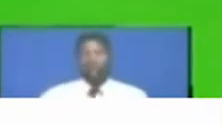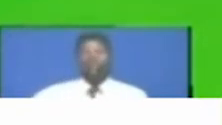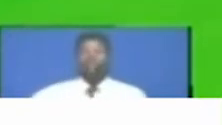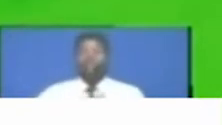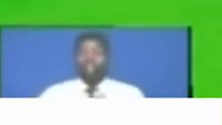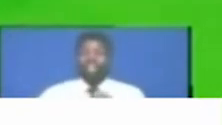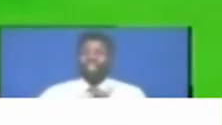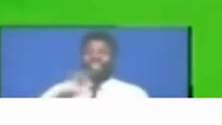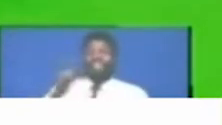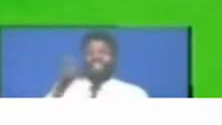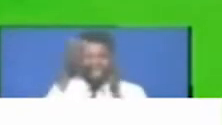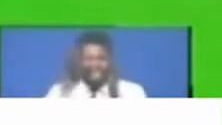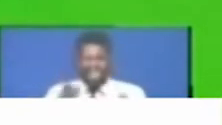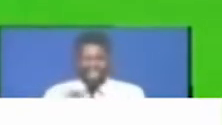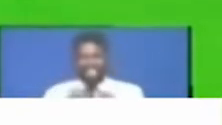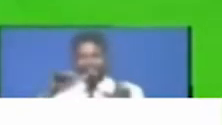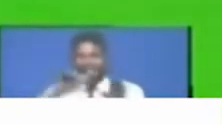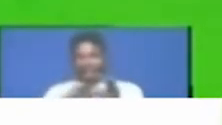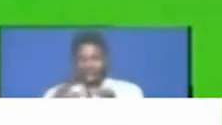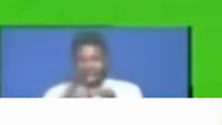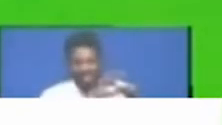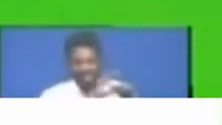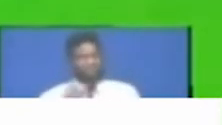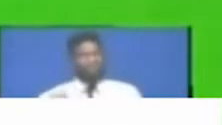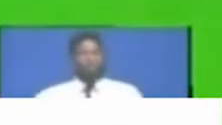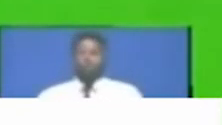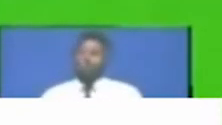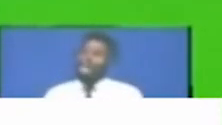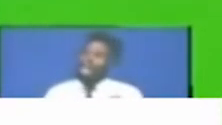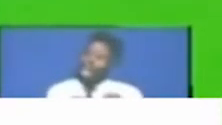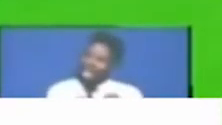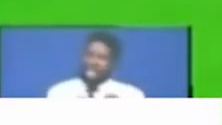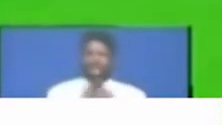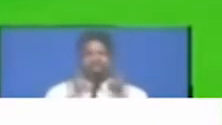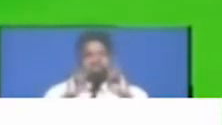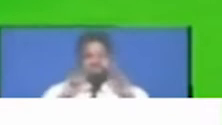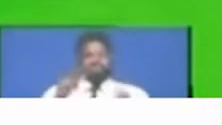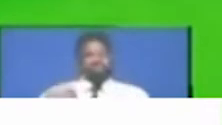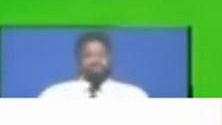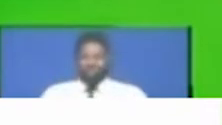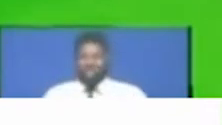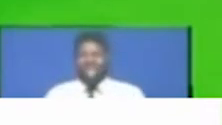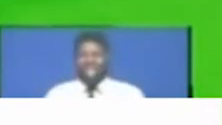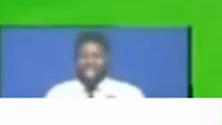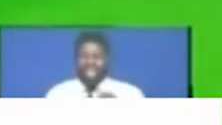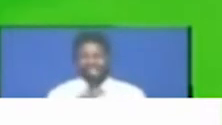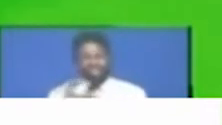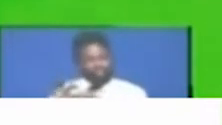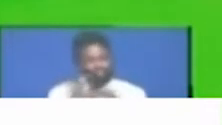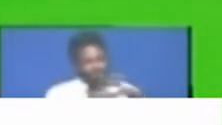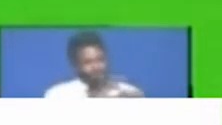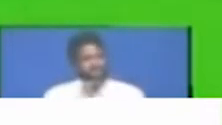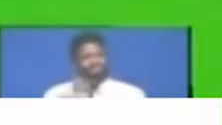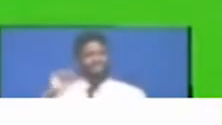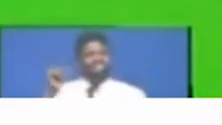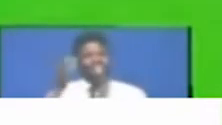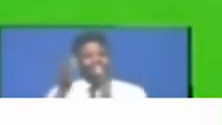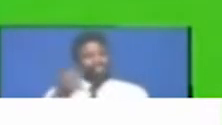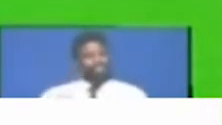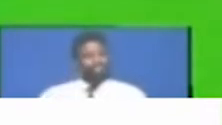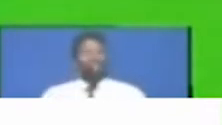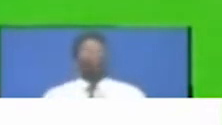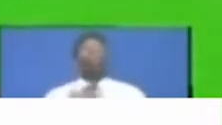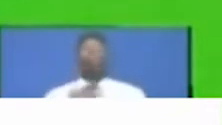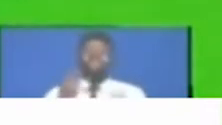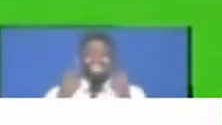na wana Azimio tunapenda amani. Tunapenda umoja wa Kenya. Tunataka kuona kama Wakenya wameungana